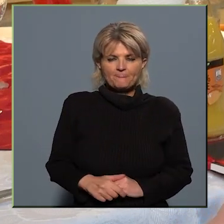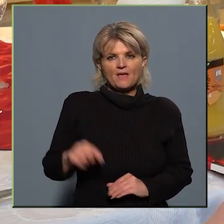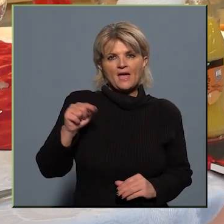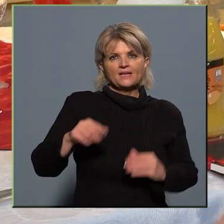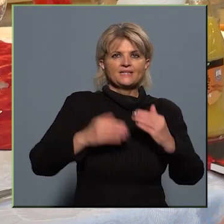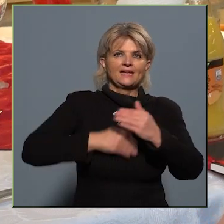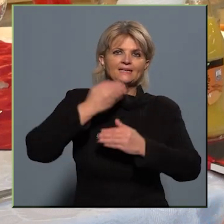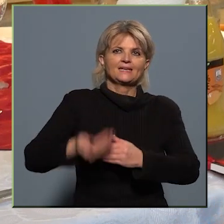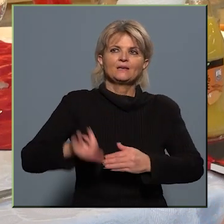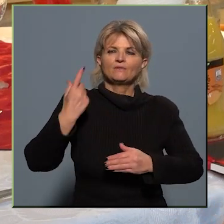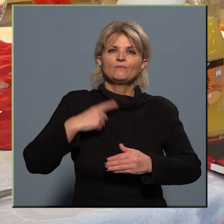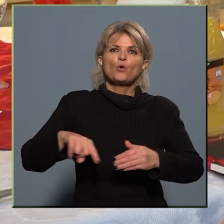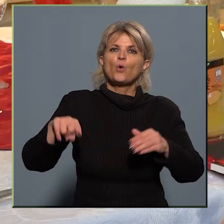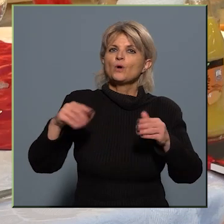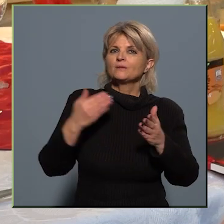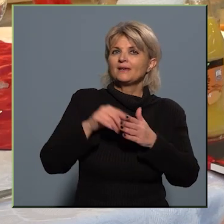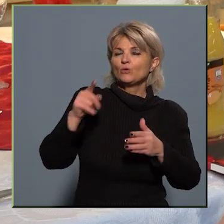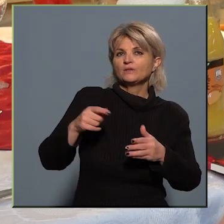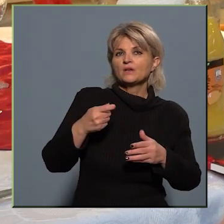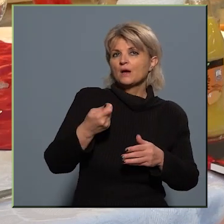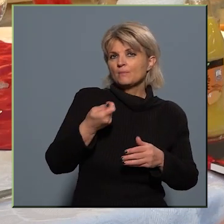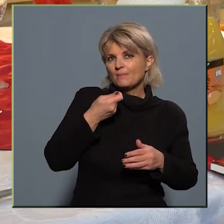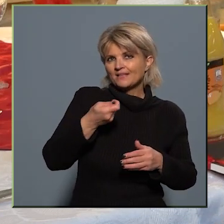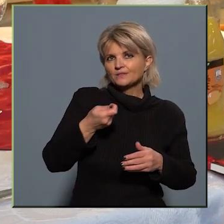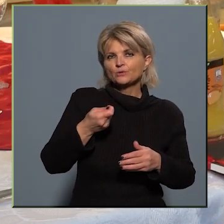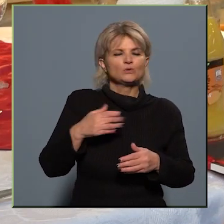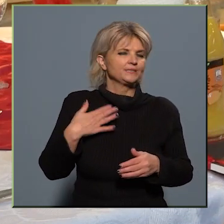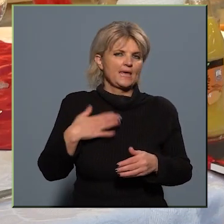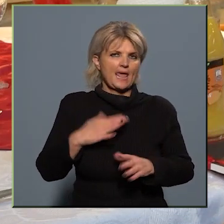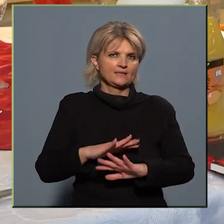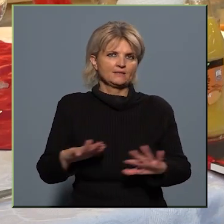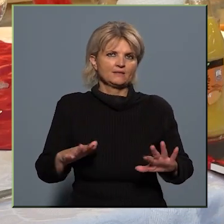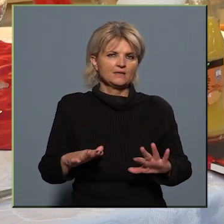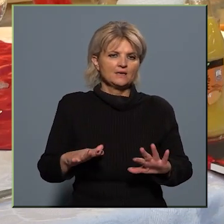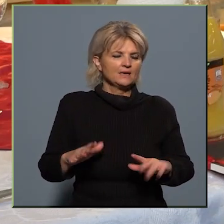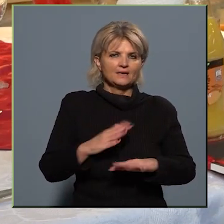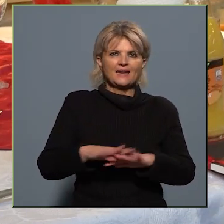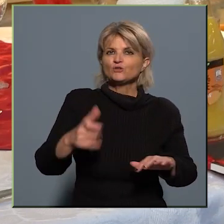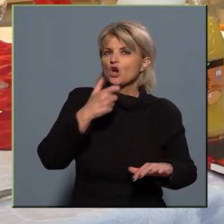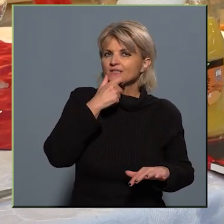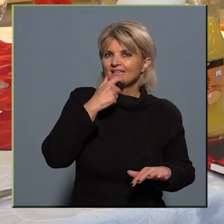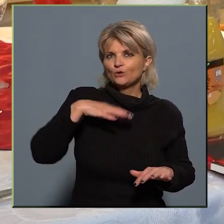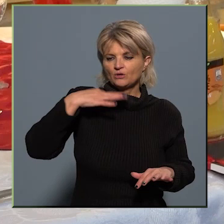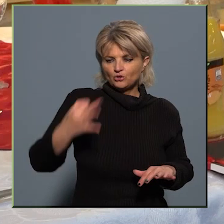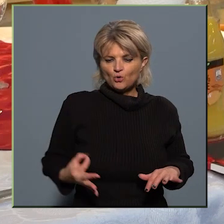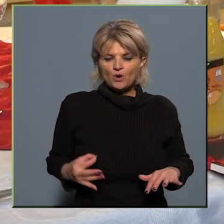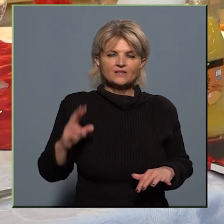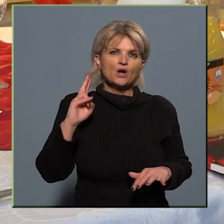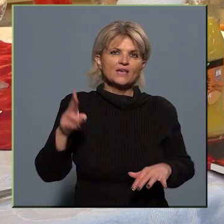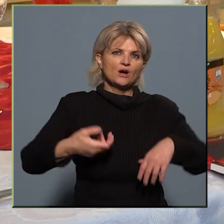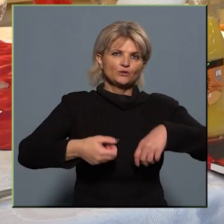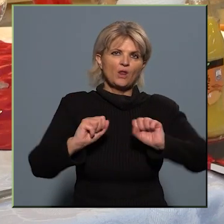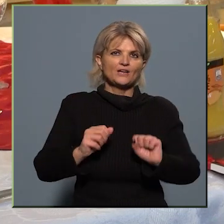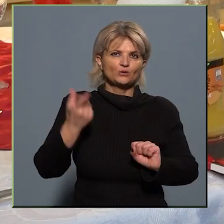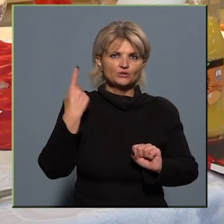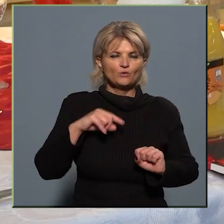ezen kívül volt még ott egy presszó, amit nagyon szerettünk, nem csak az idős hölgy, aki a tulajdonos